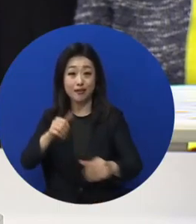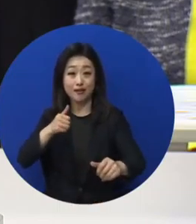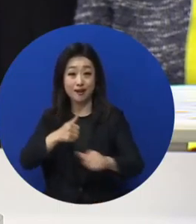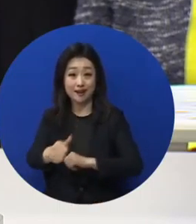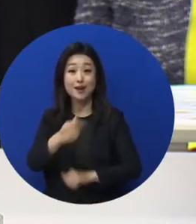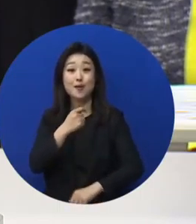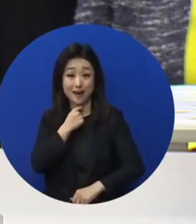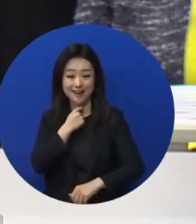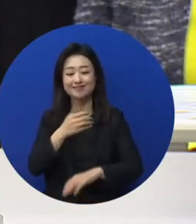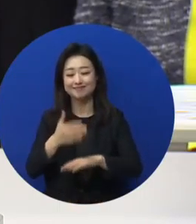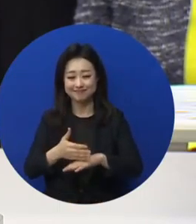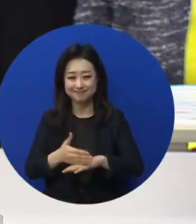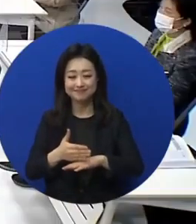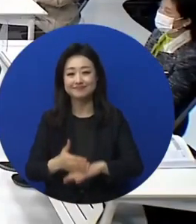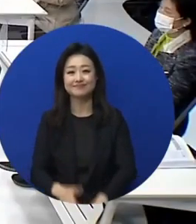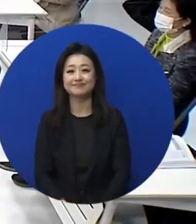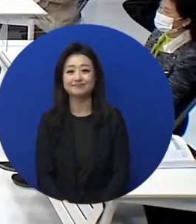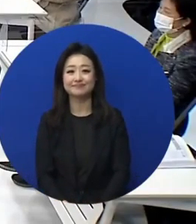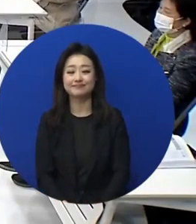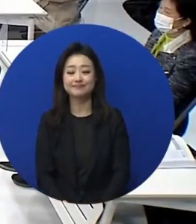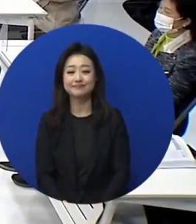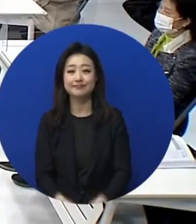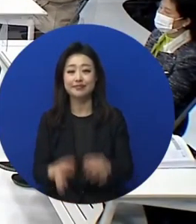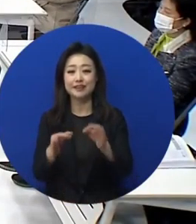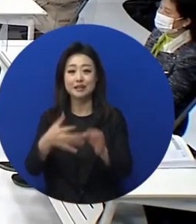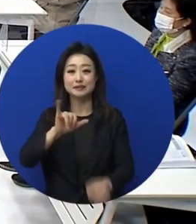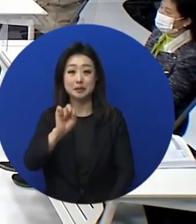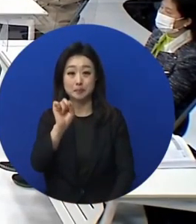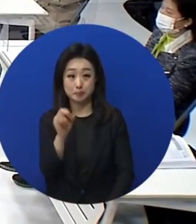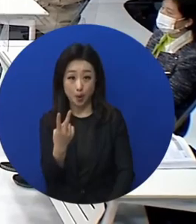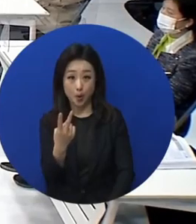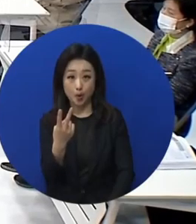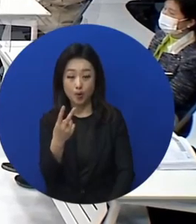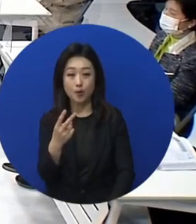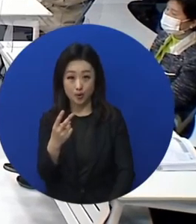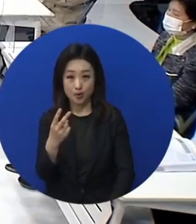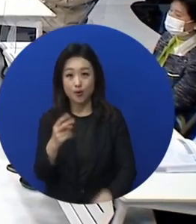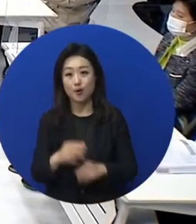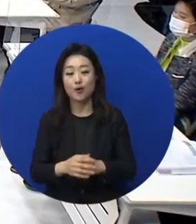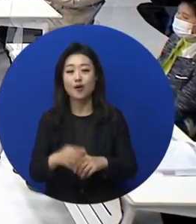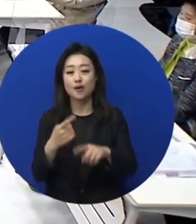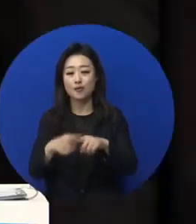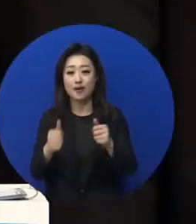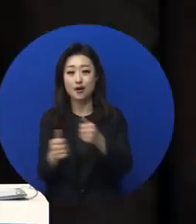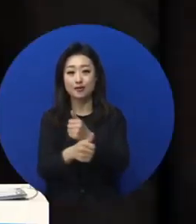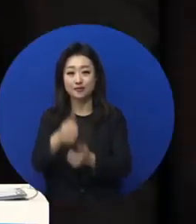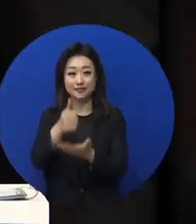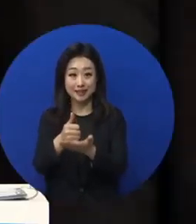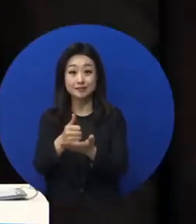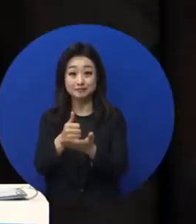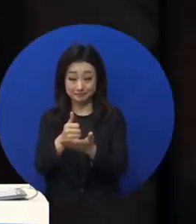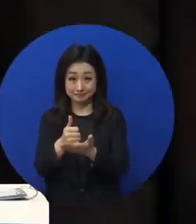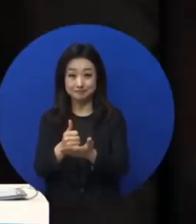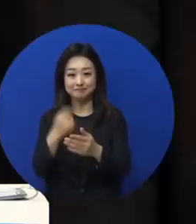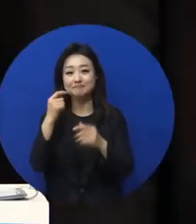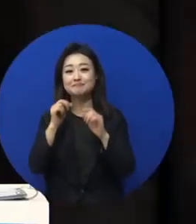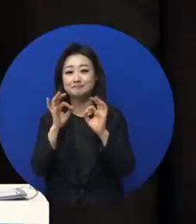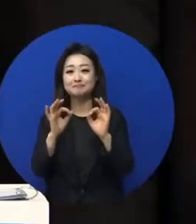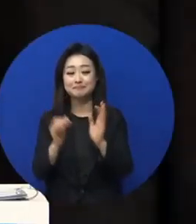하겠습니다. 감사합니다. 네, 김진표 공천관리위원장님의 인사말을 들었습니다. 그러면 이제 본격적으로요 후보자